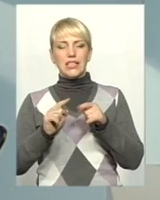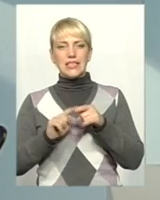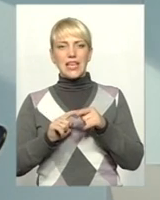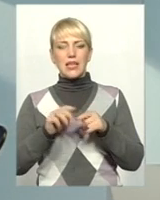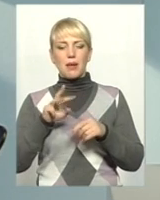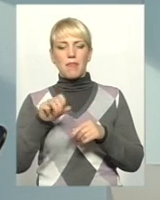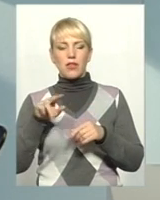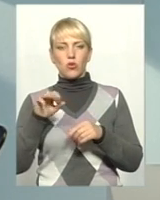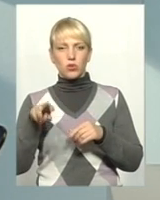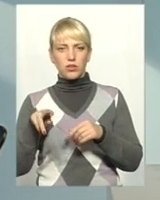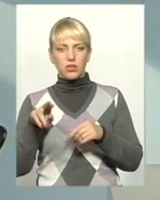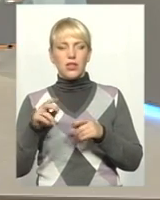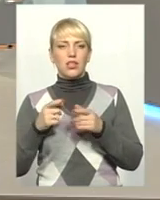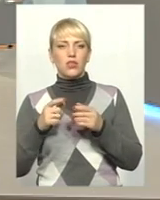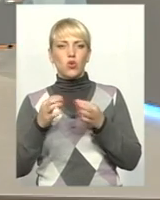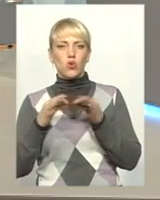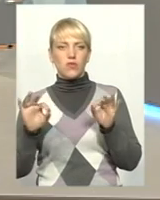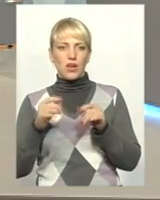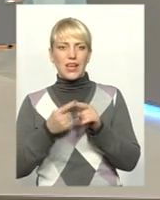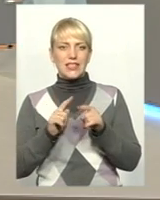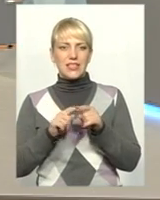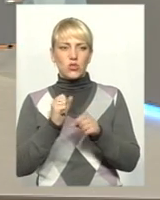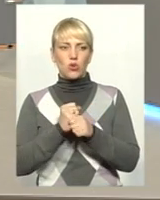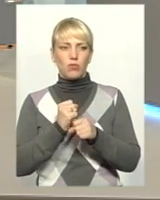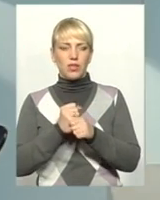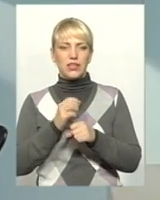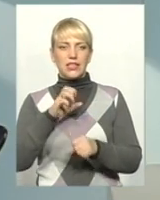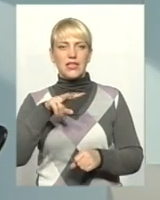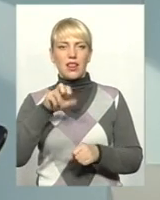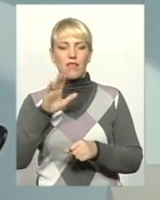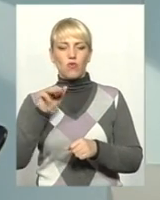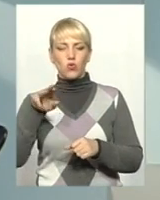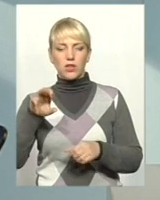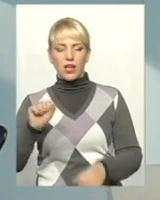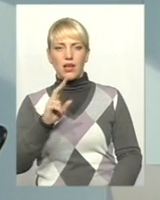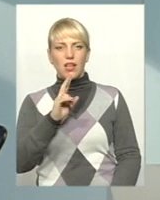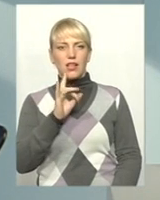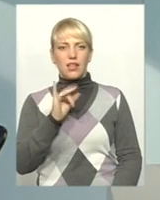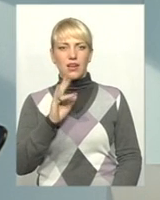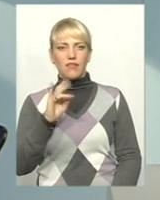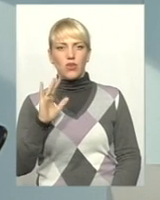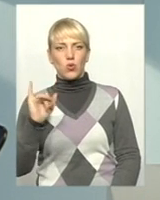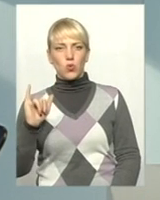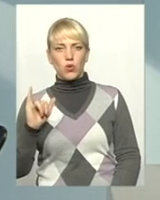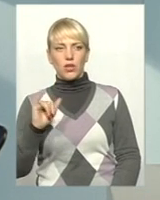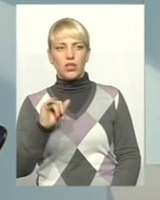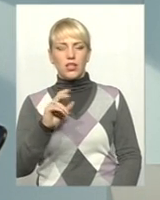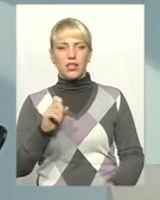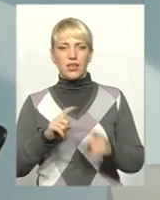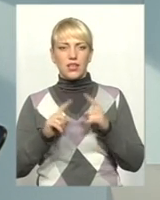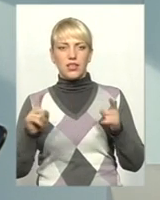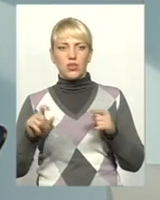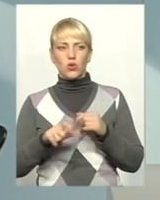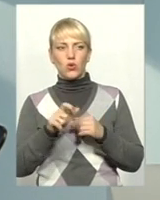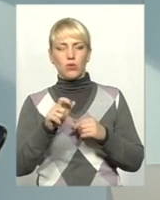холодного ресаклінгу, він дозволяє це зробити. Ми це зробили по Славуті, по Кривину, ми це зробили на ділянці дороги від